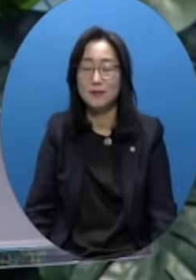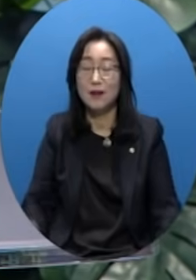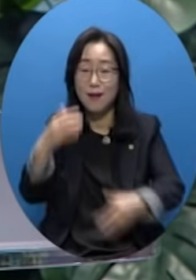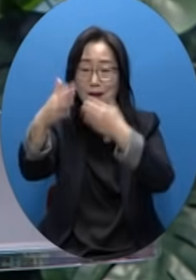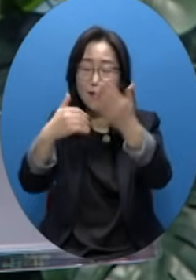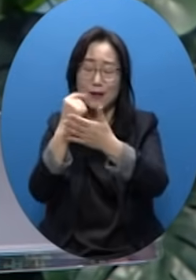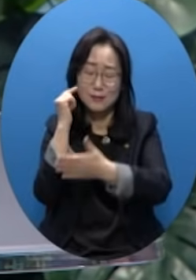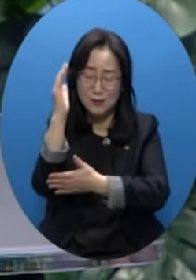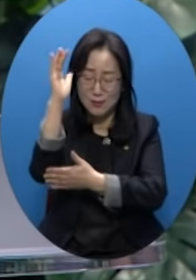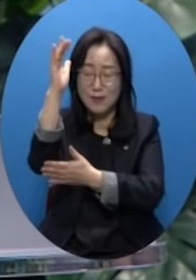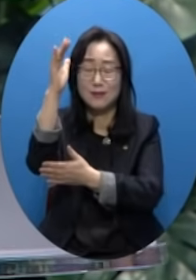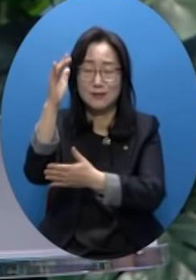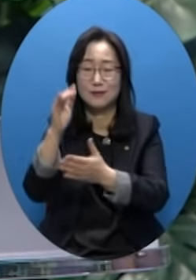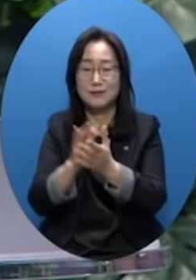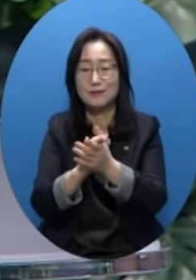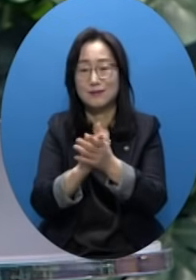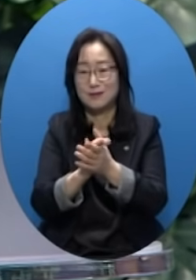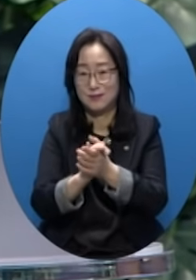함께 올립니다